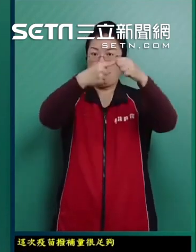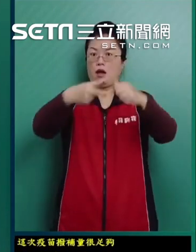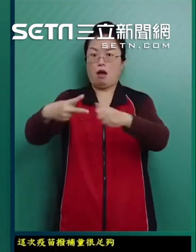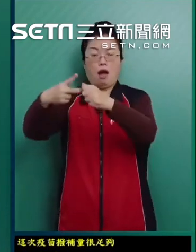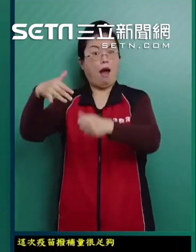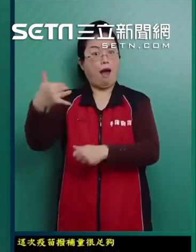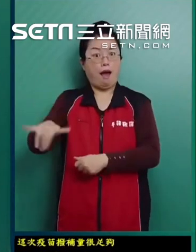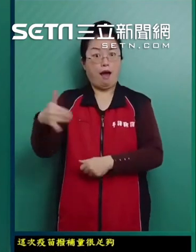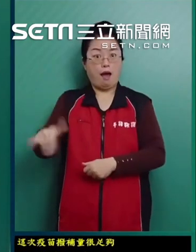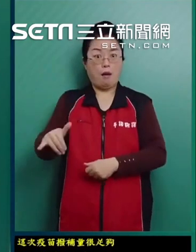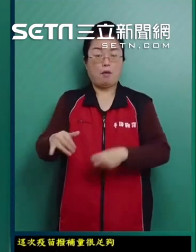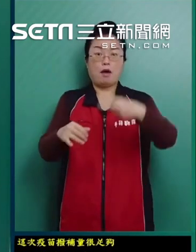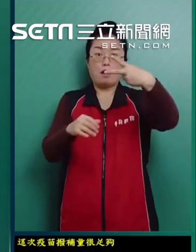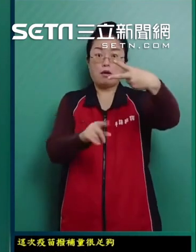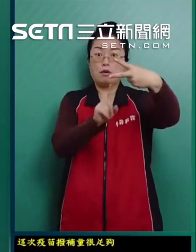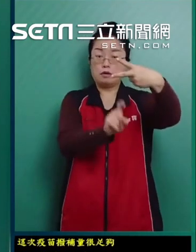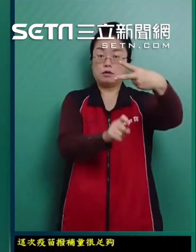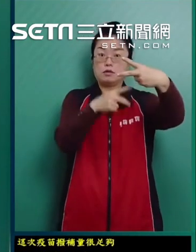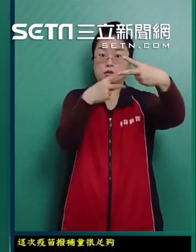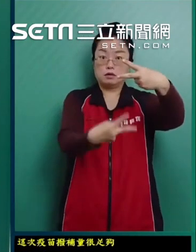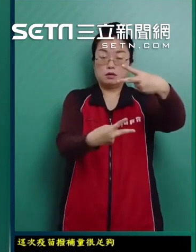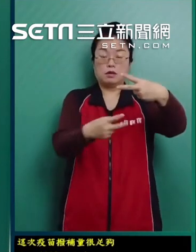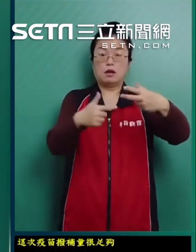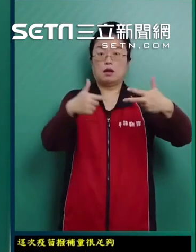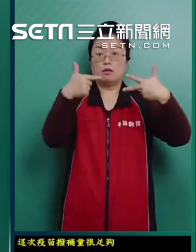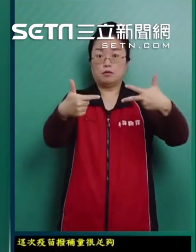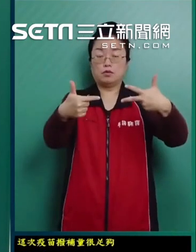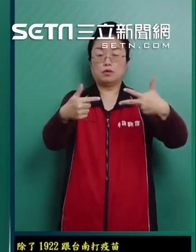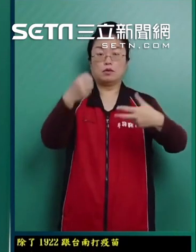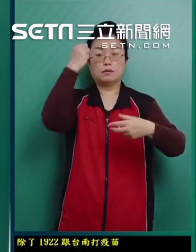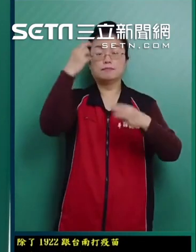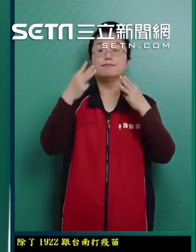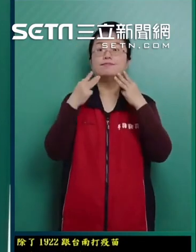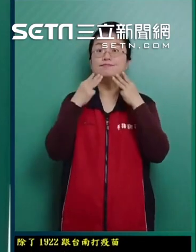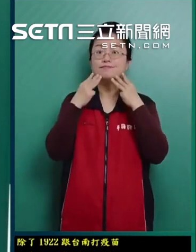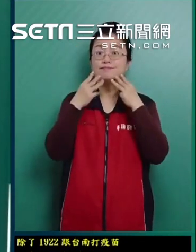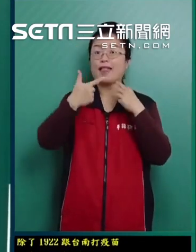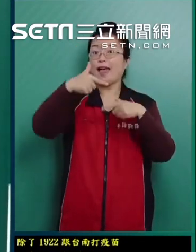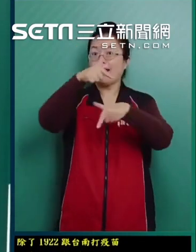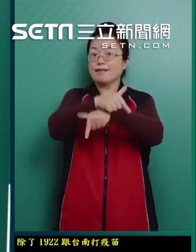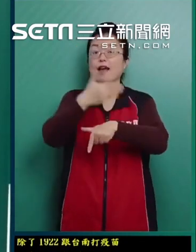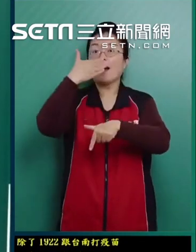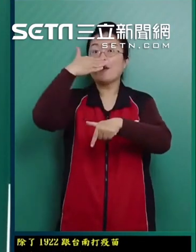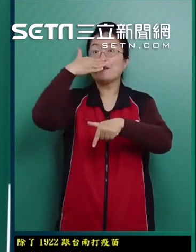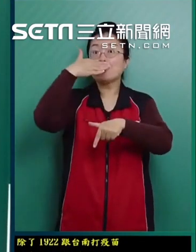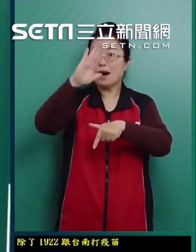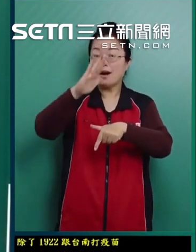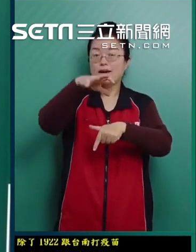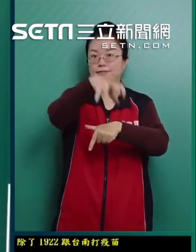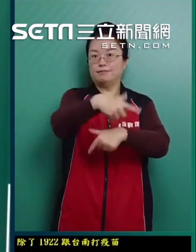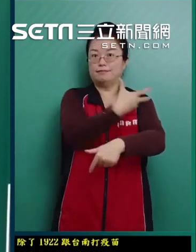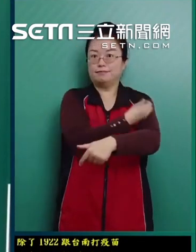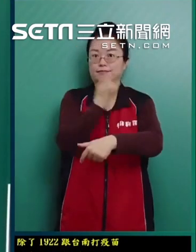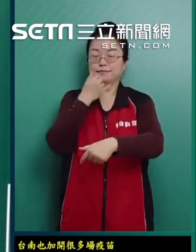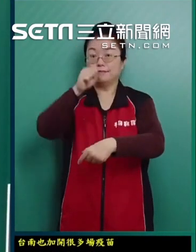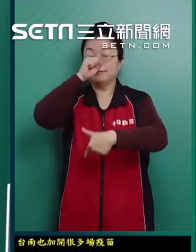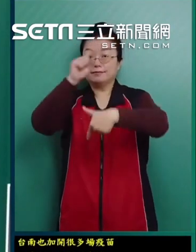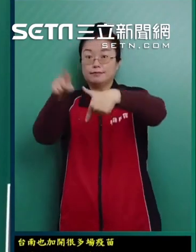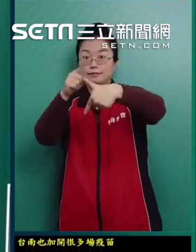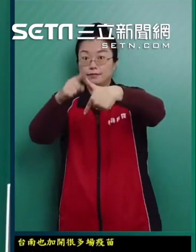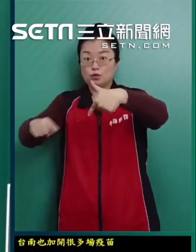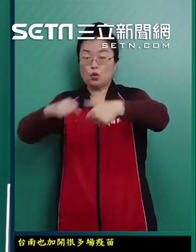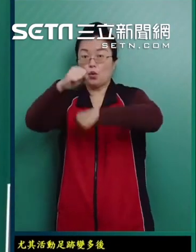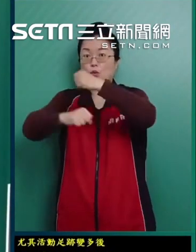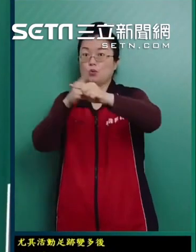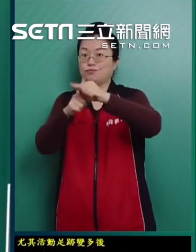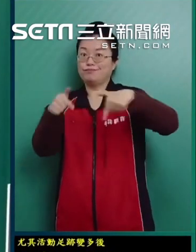打。在2月12号礼拜六的新营区的南银堂打莫德纳，用台南打疫苗预约。善化多功能活动中